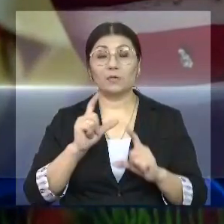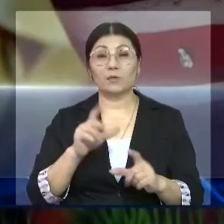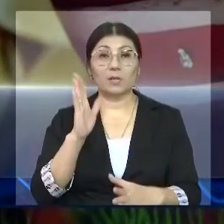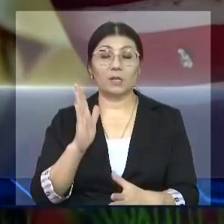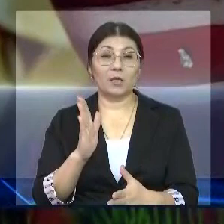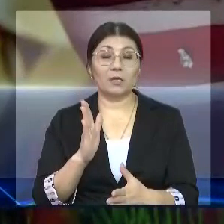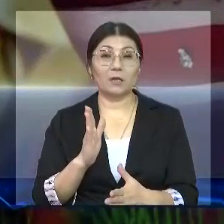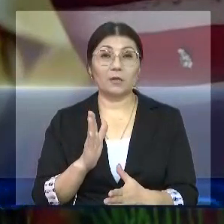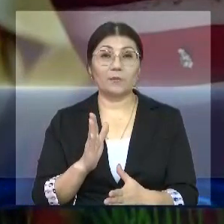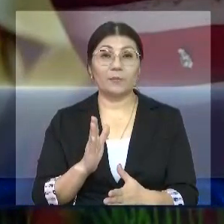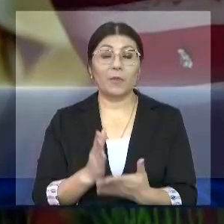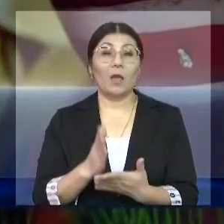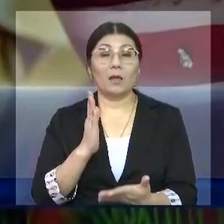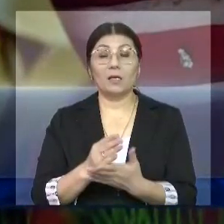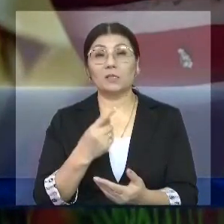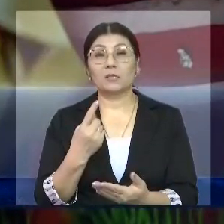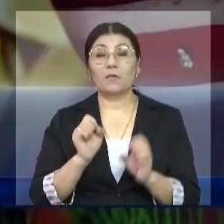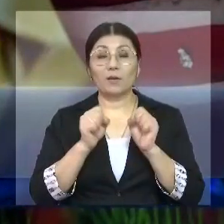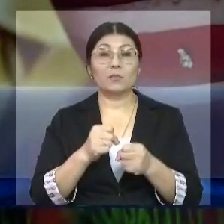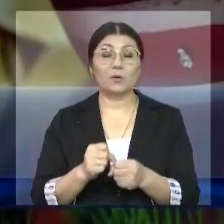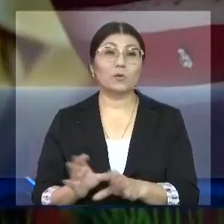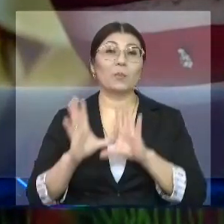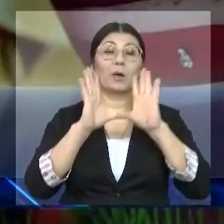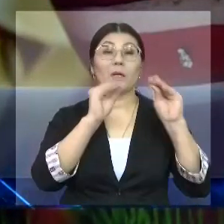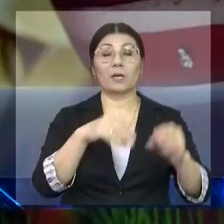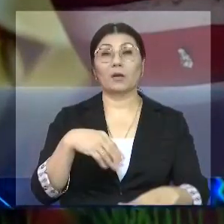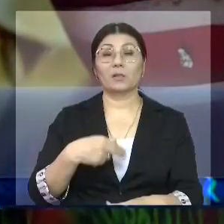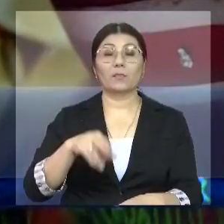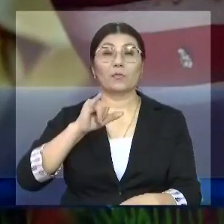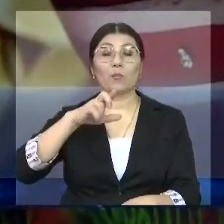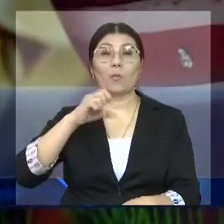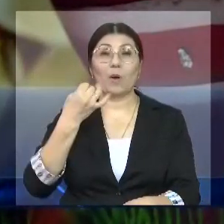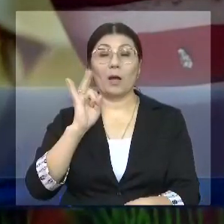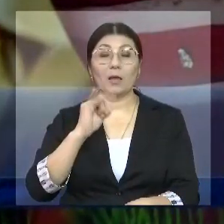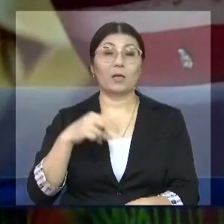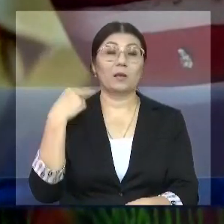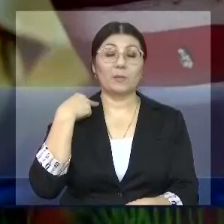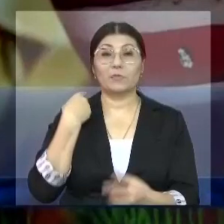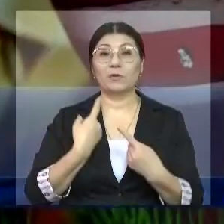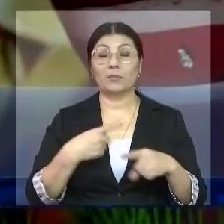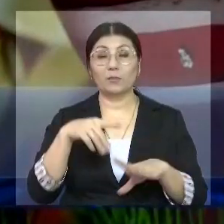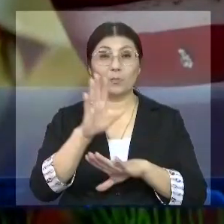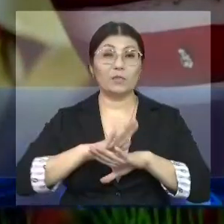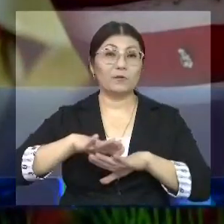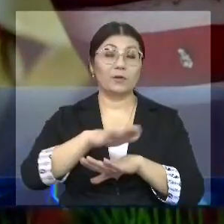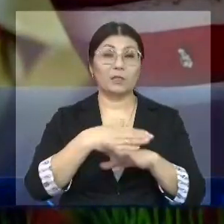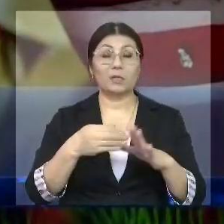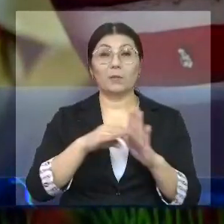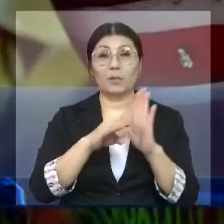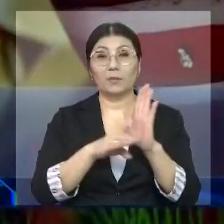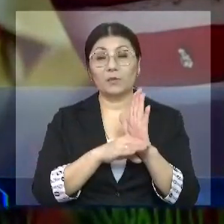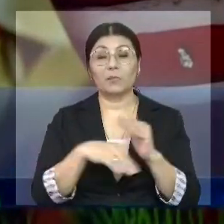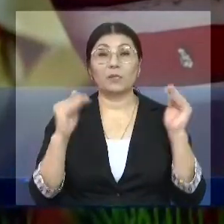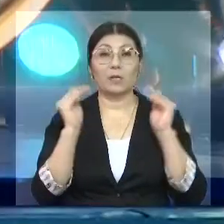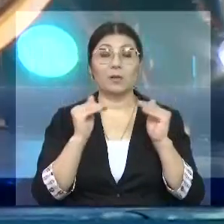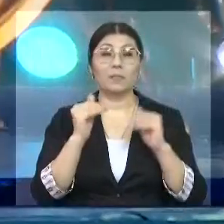семестр поехать в один из филиалов этого университета. Это либо в Дубай, либо в Малайзию, либо в Эдинбург. Это в рамках их программы